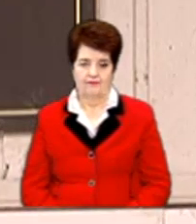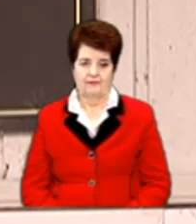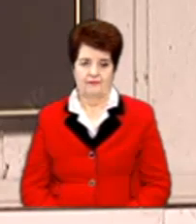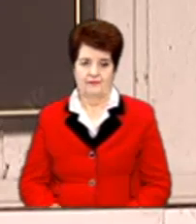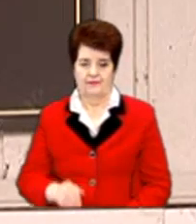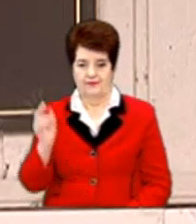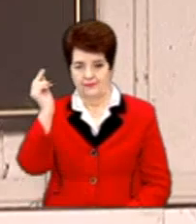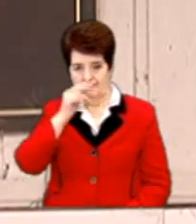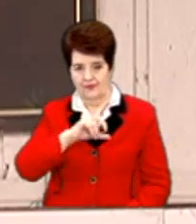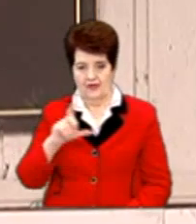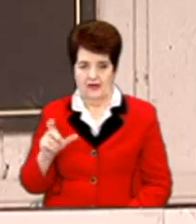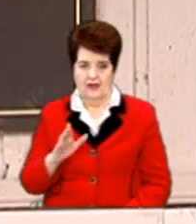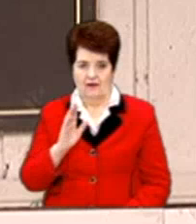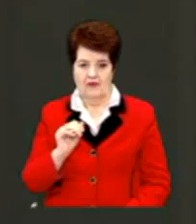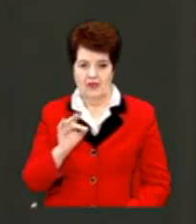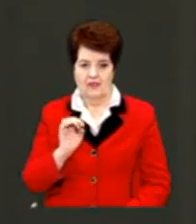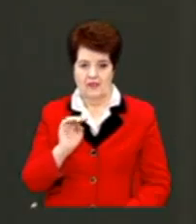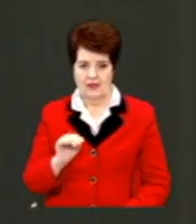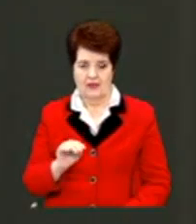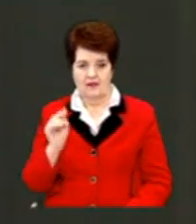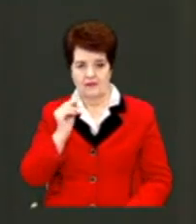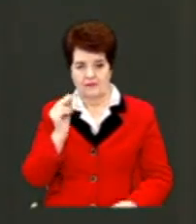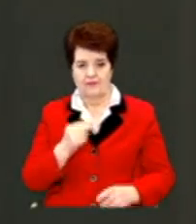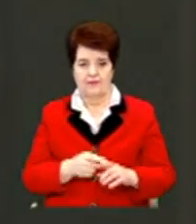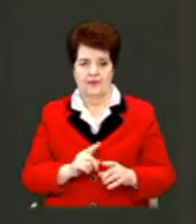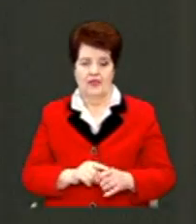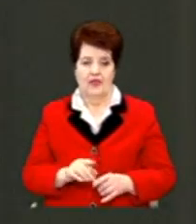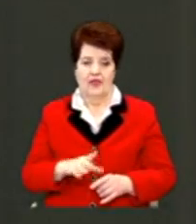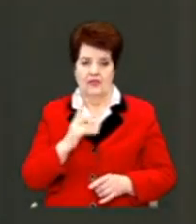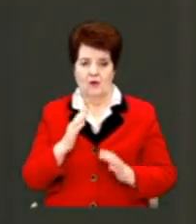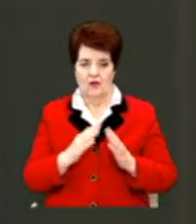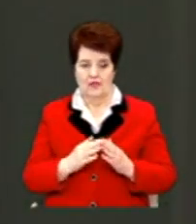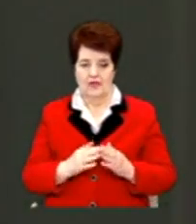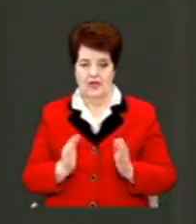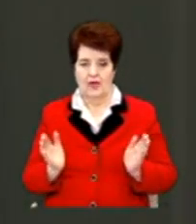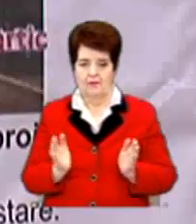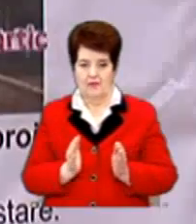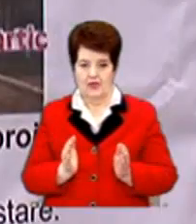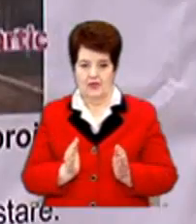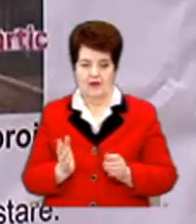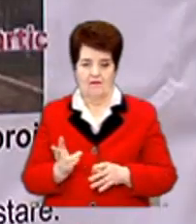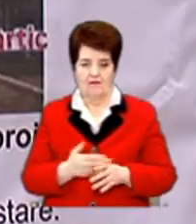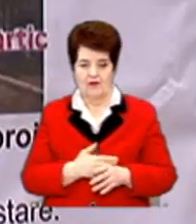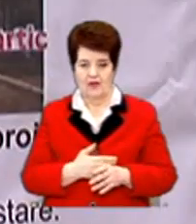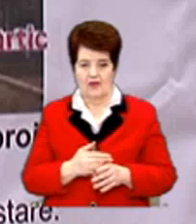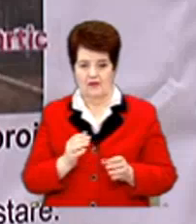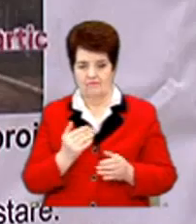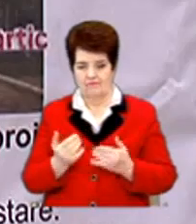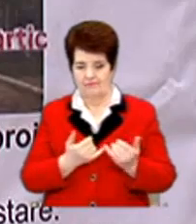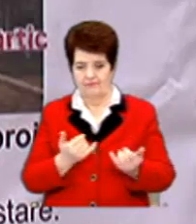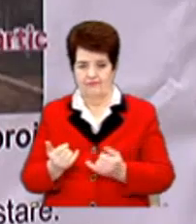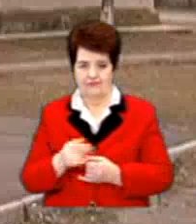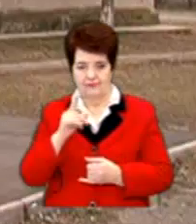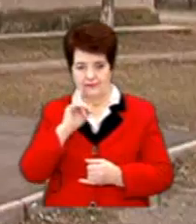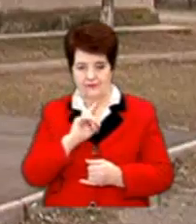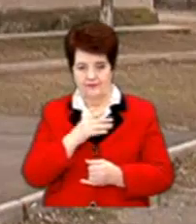Elevii liceului Andrei Vartic din Ialoveni sunt nevoiți să se înghesuie într-o clădire mică, fără grup sanitar, după ce principala clădire a